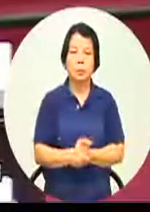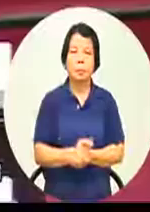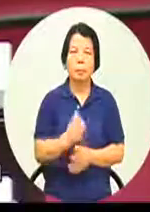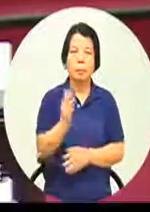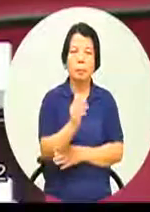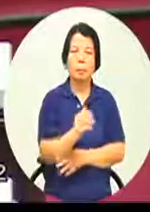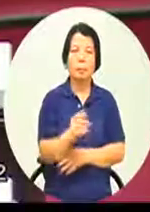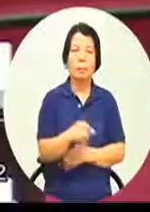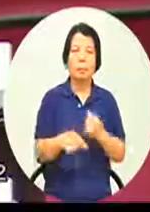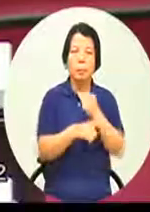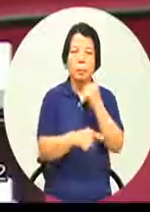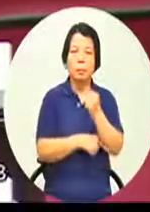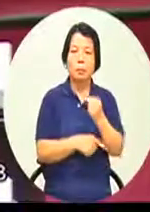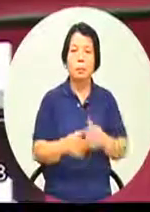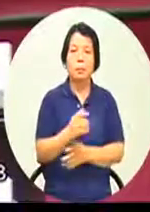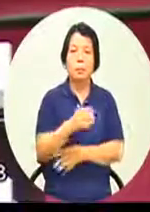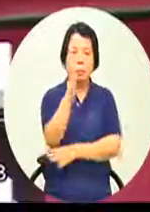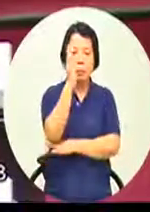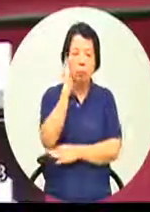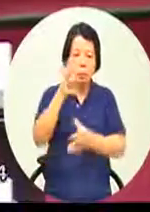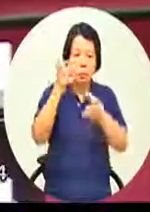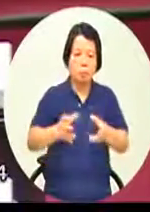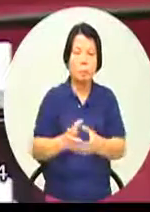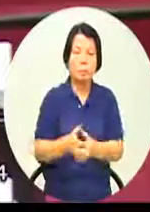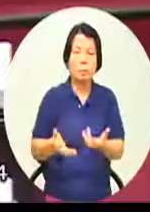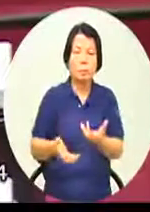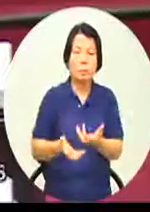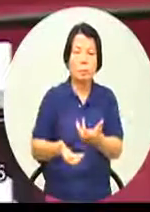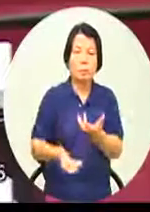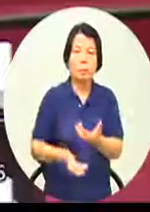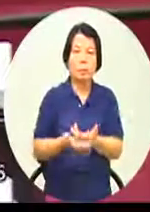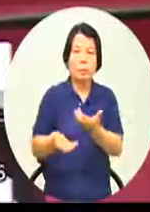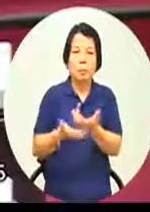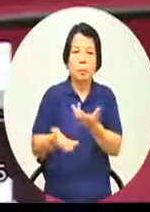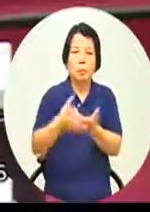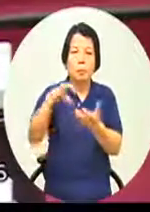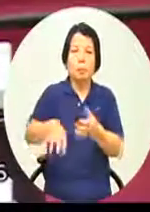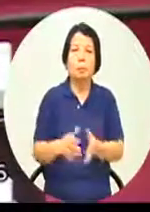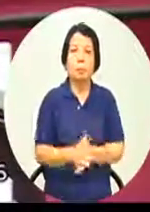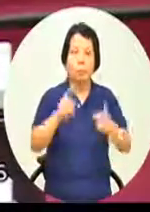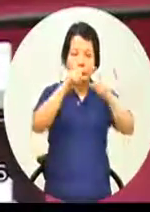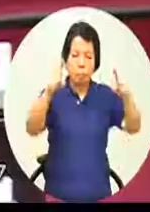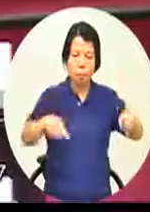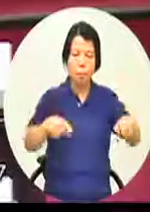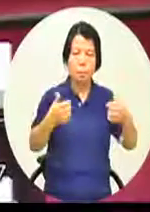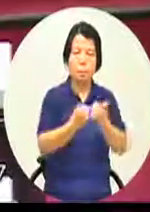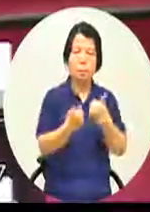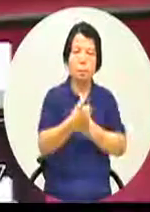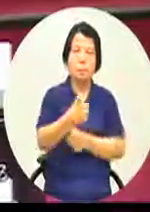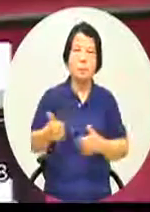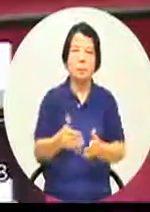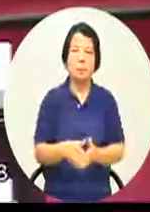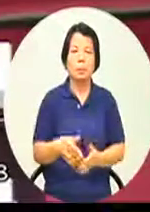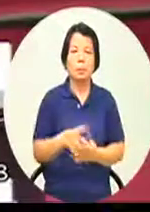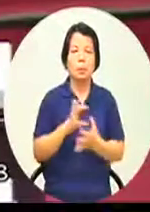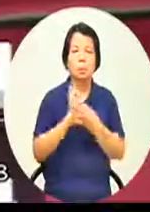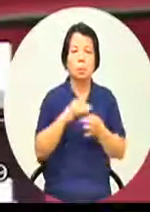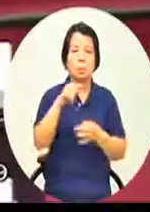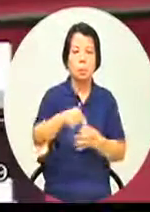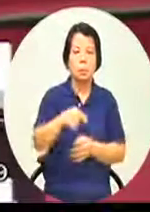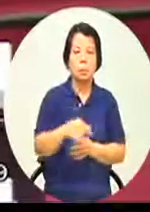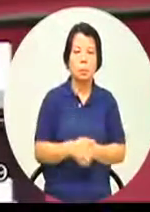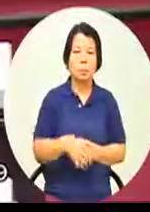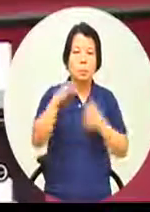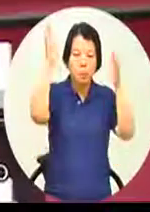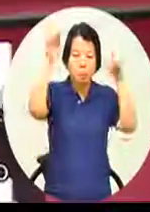这个火化场那像我刚举我们的周林文周议员那他就为他的这